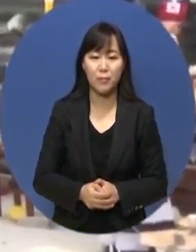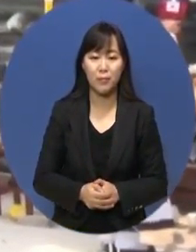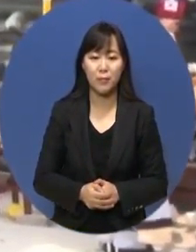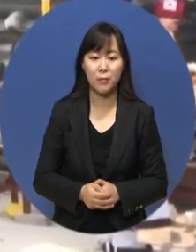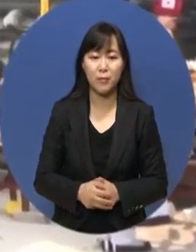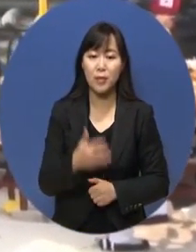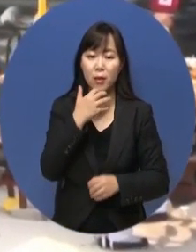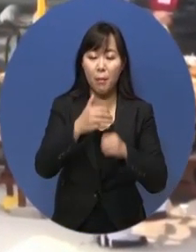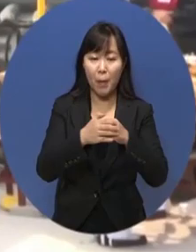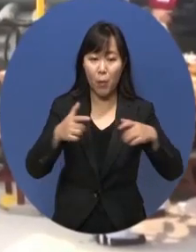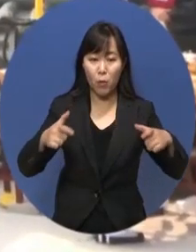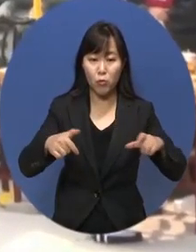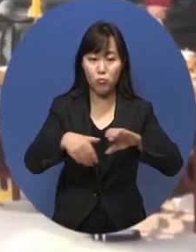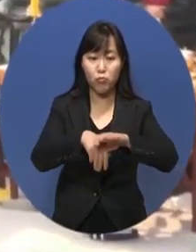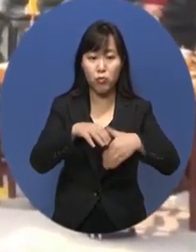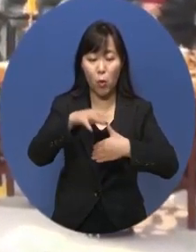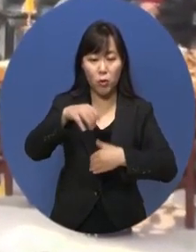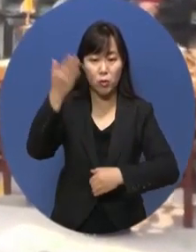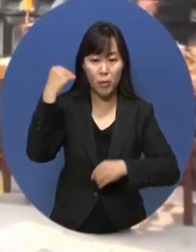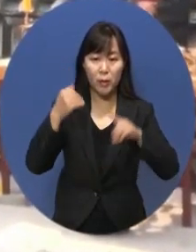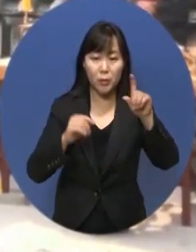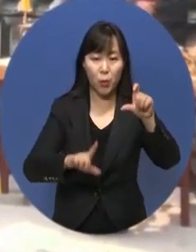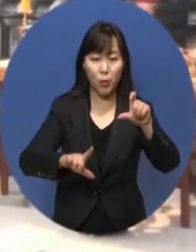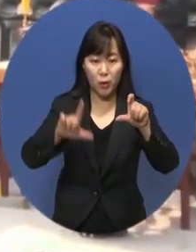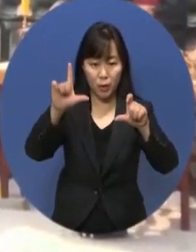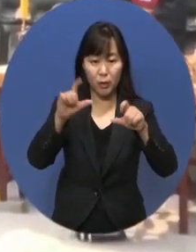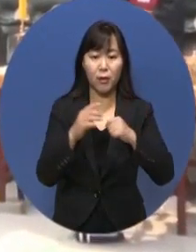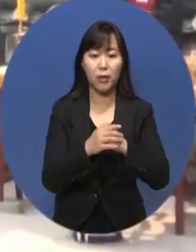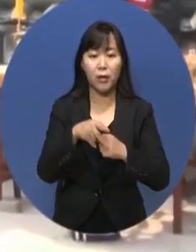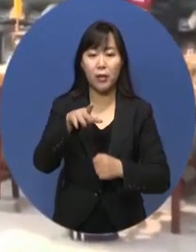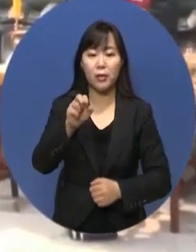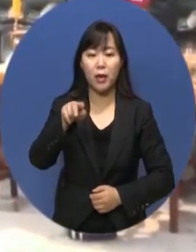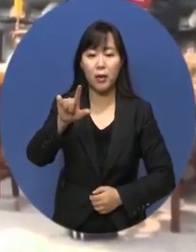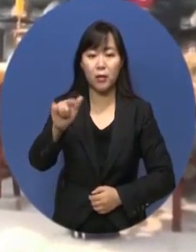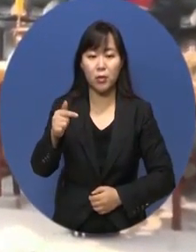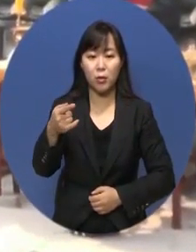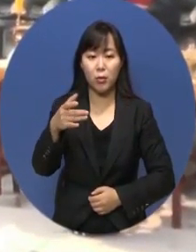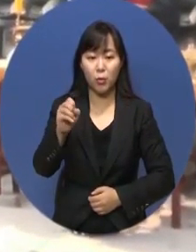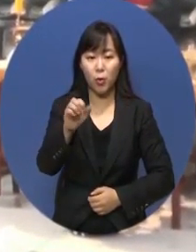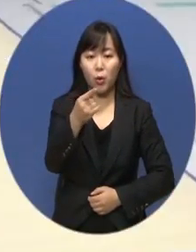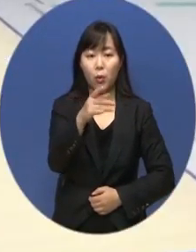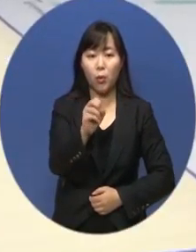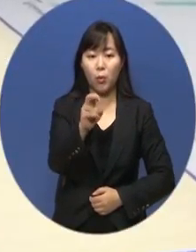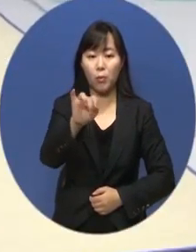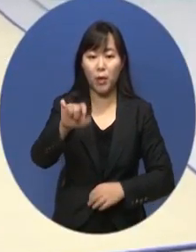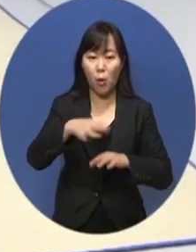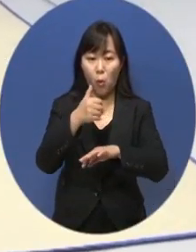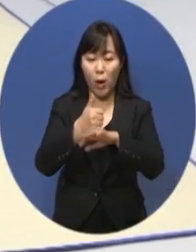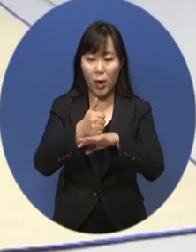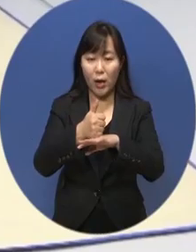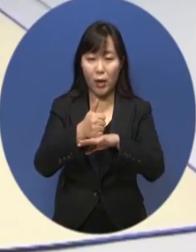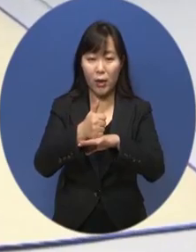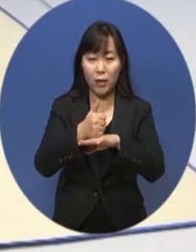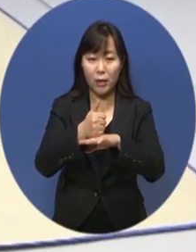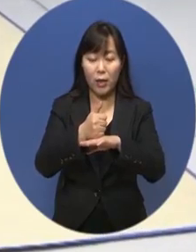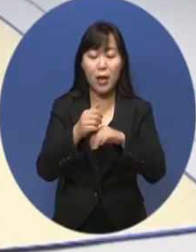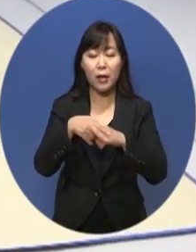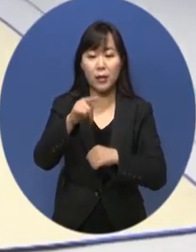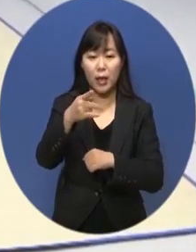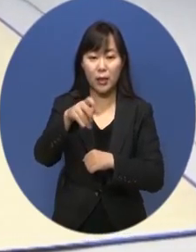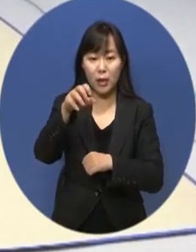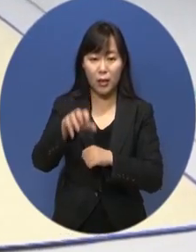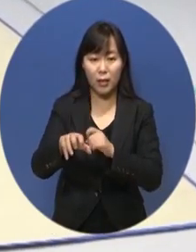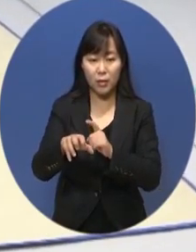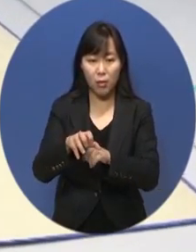서울 마포구 문화원은 지난 15일 마포구 창전동 공민왕 사당 에서 공민왕 사당 제를 보낸